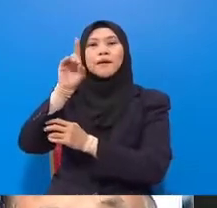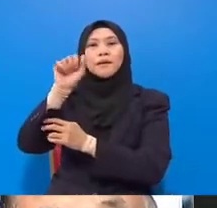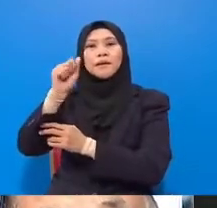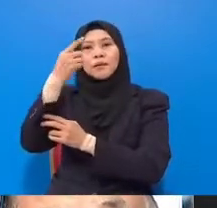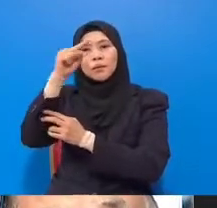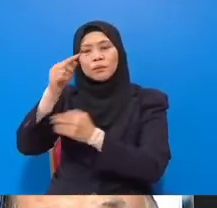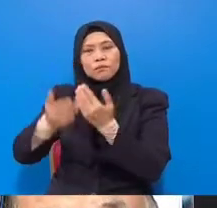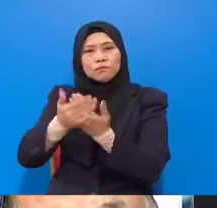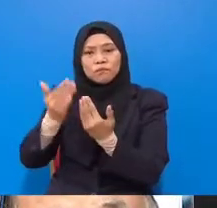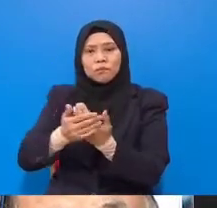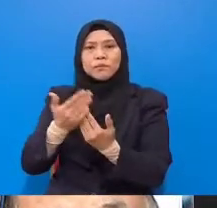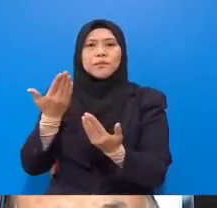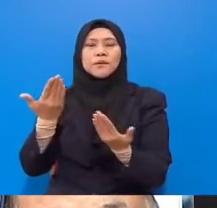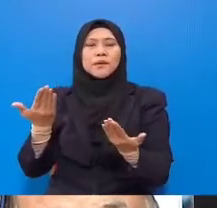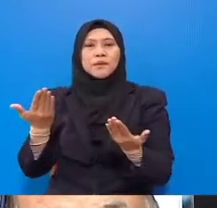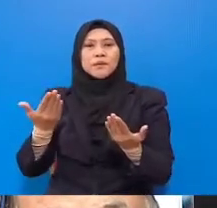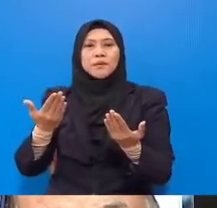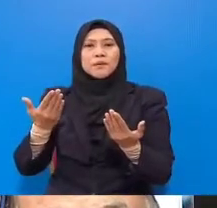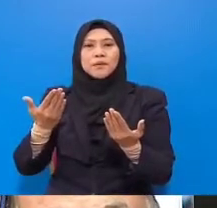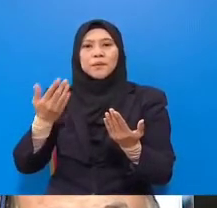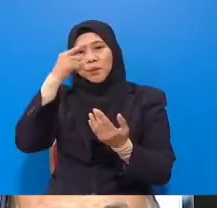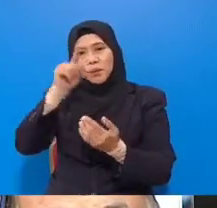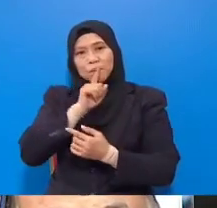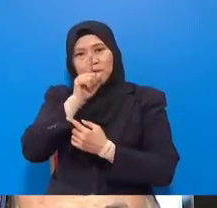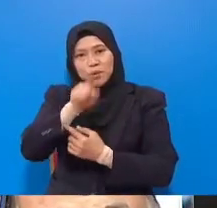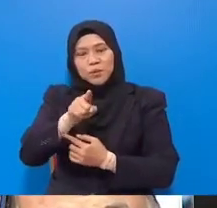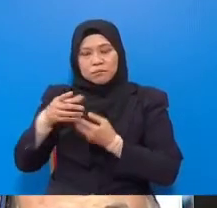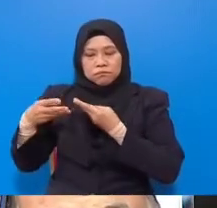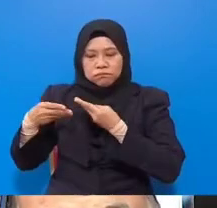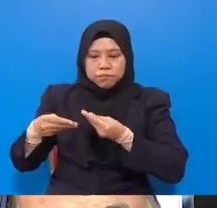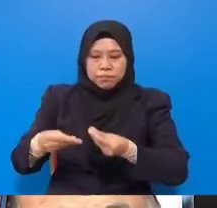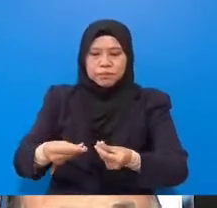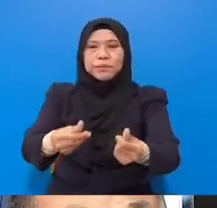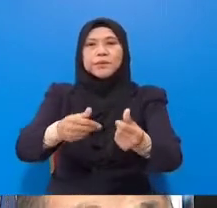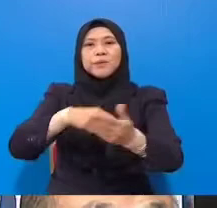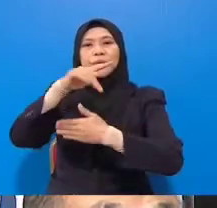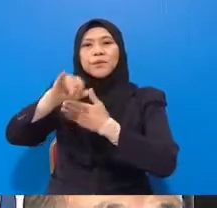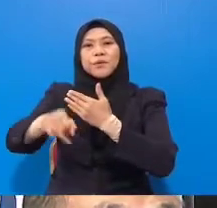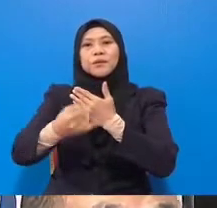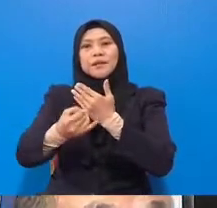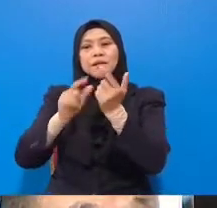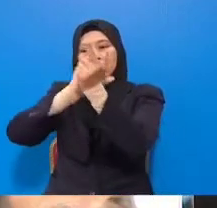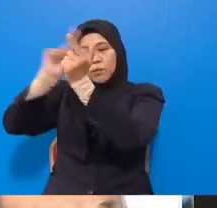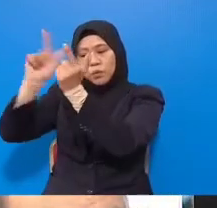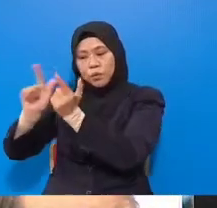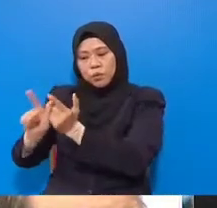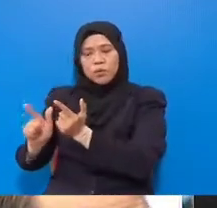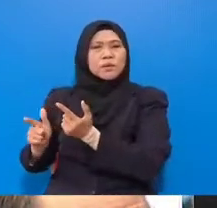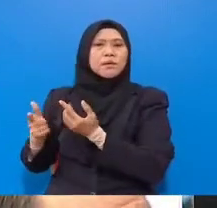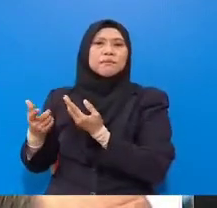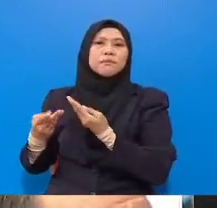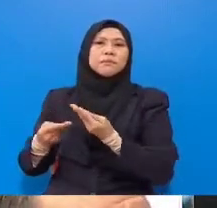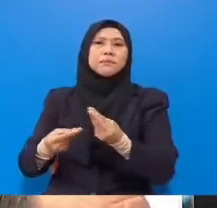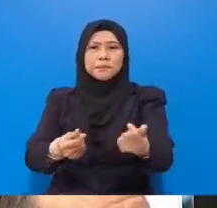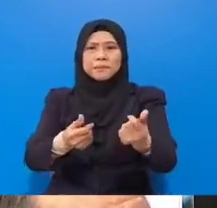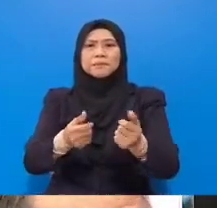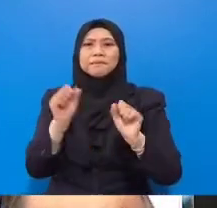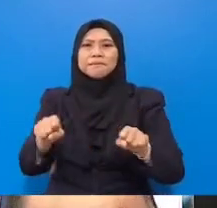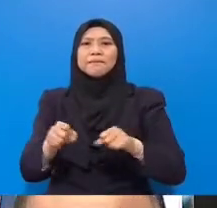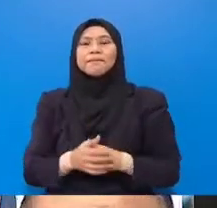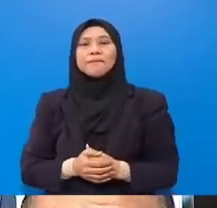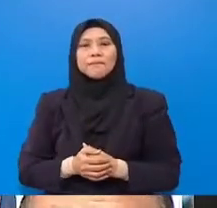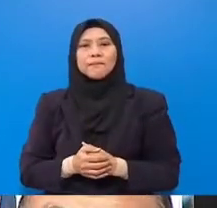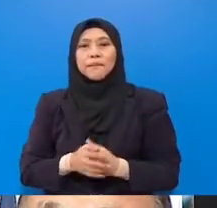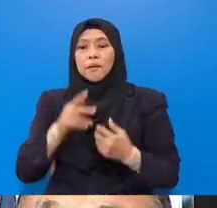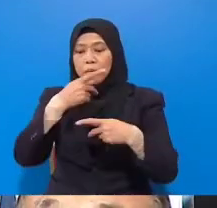menawarkan fasilitas yg menyuruh dan memastikan kelancaran pelaksanaan proyek-proyek yang tadi luluskan tangki yang